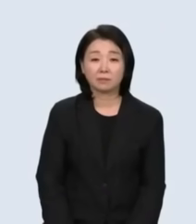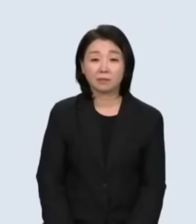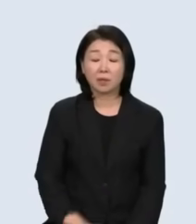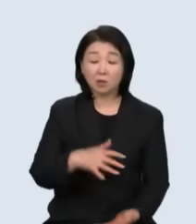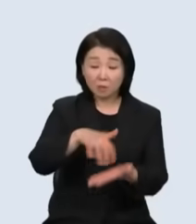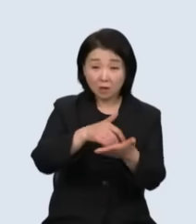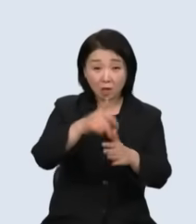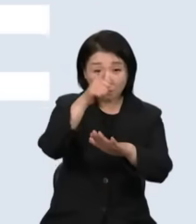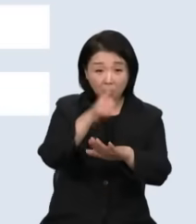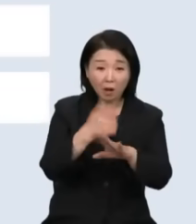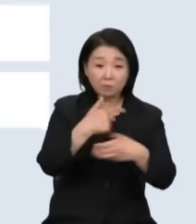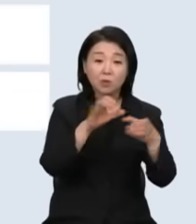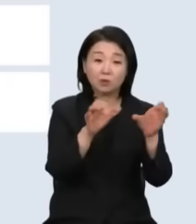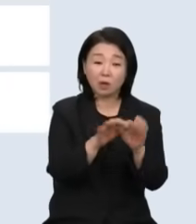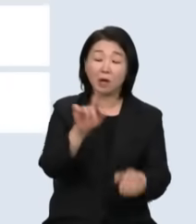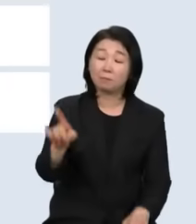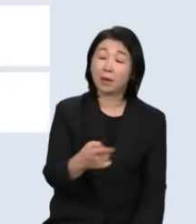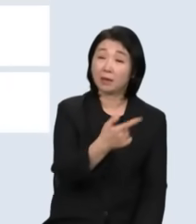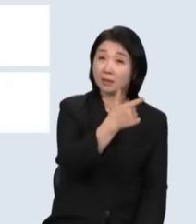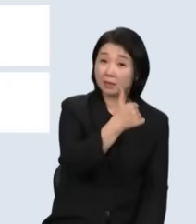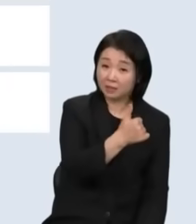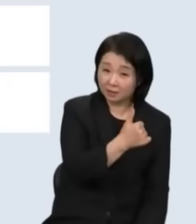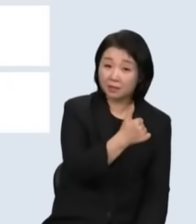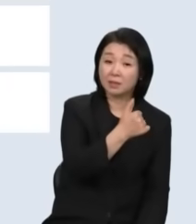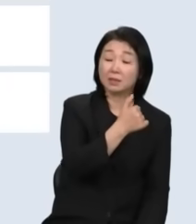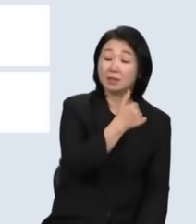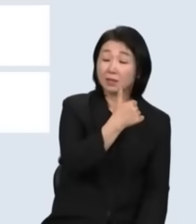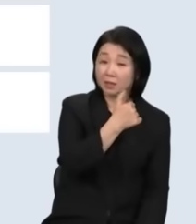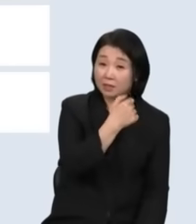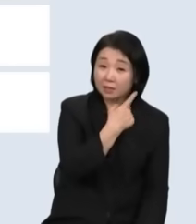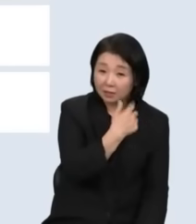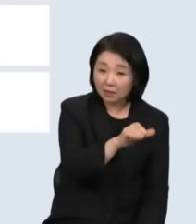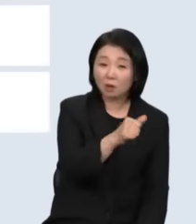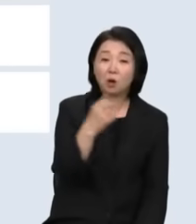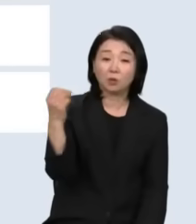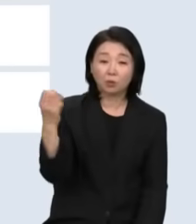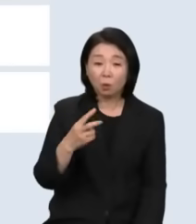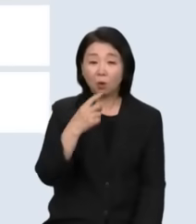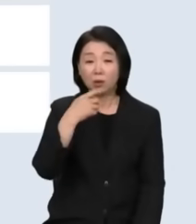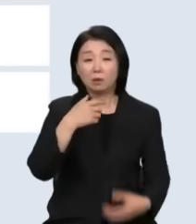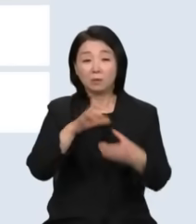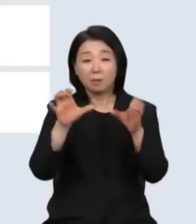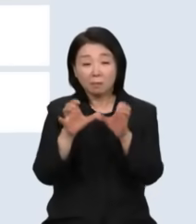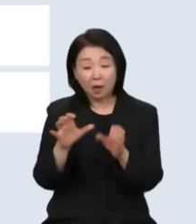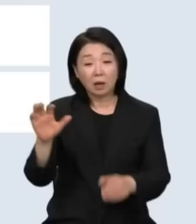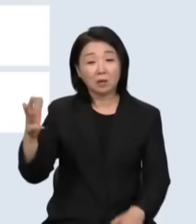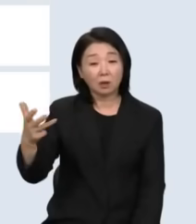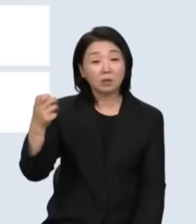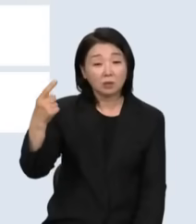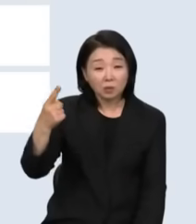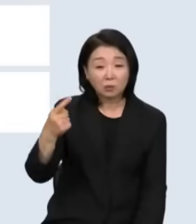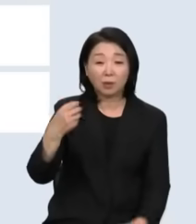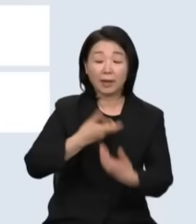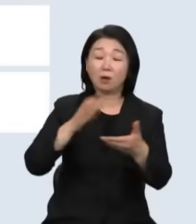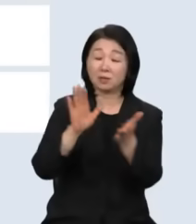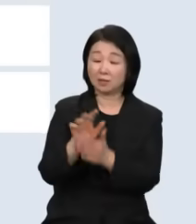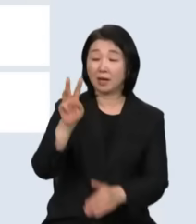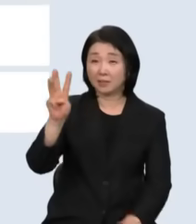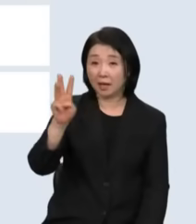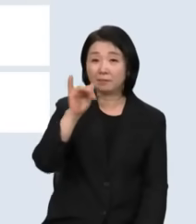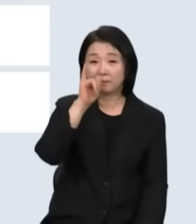개표결과 민주당은 10석 국민의 힘 108석 조혁 당 12석 개혁 신당은 세 석의